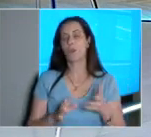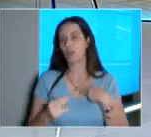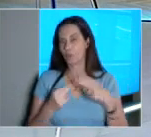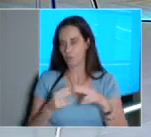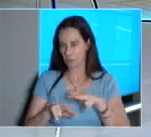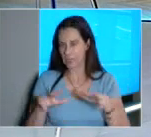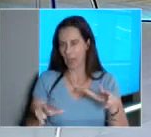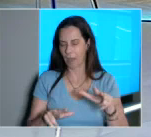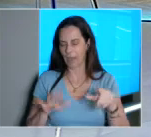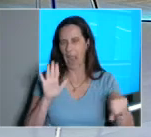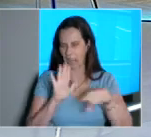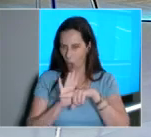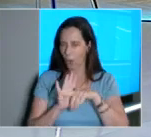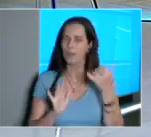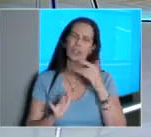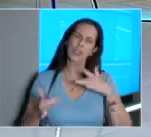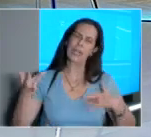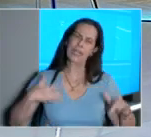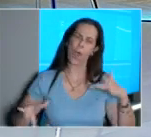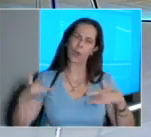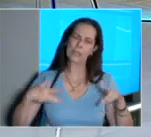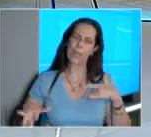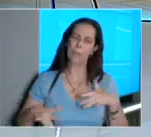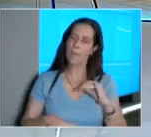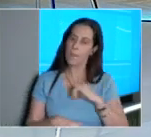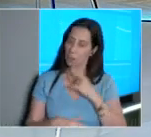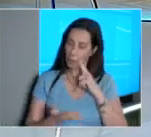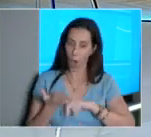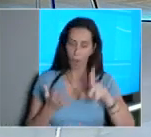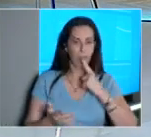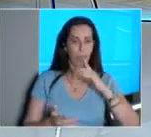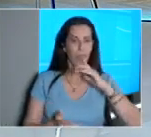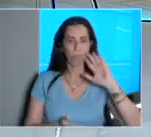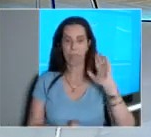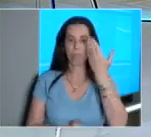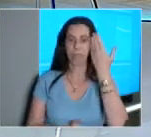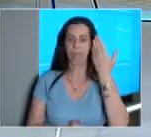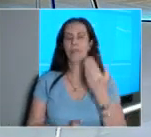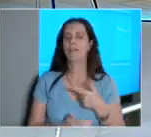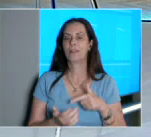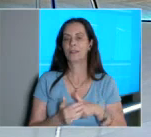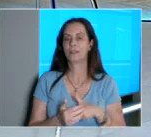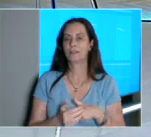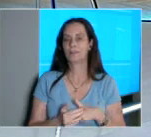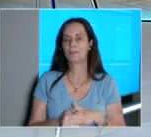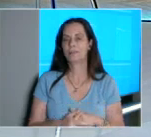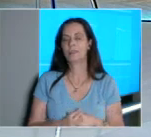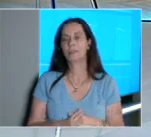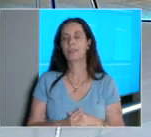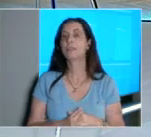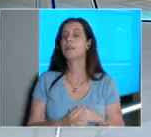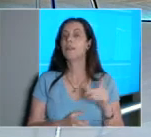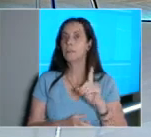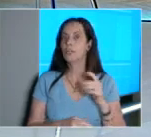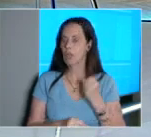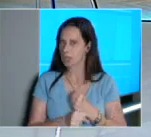כלכלית, כי יש עכשיו גירעון, אבל תמיד יש תירוצים, אבל פשוט מאוד מעניין לראות איך תוך חודשיים, או אדם נותן הצהרות הפוכות לגמרי. מי שעוד